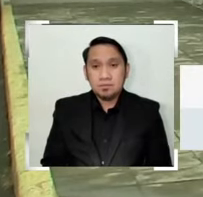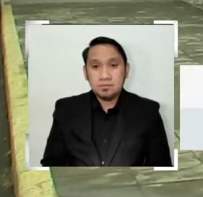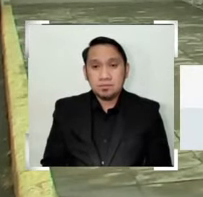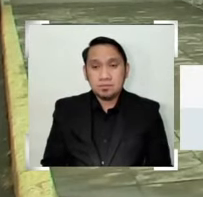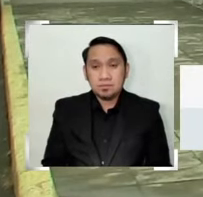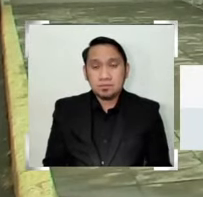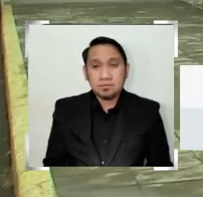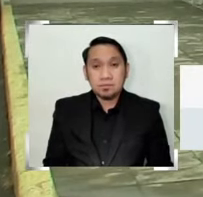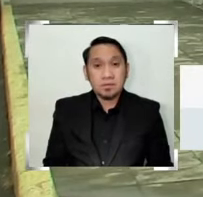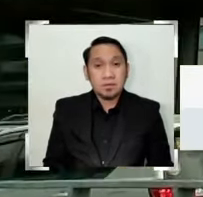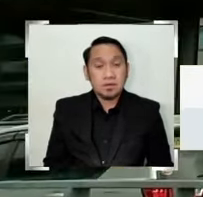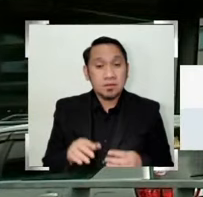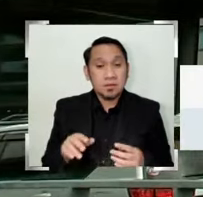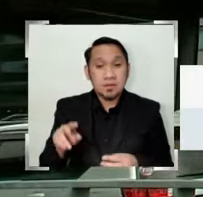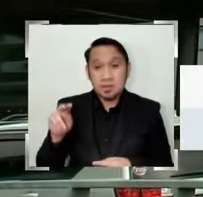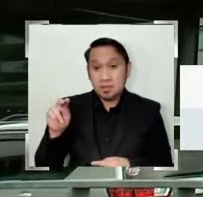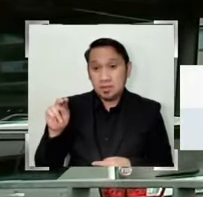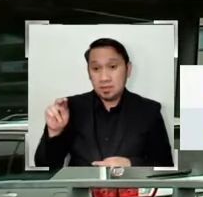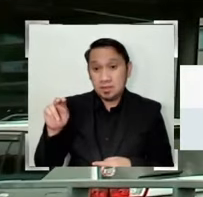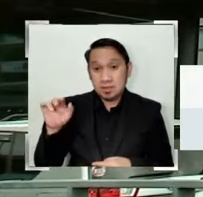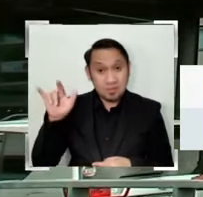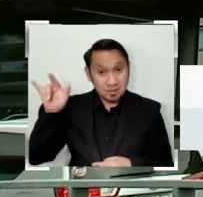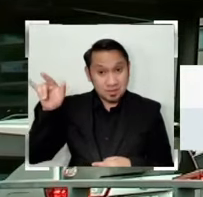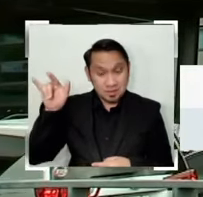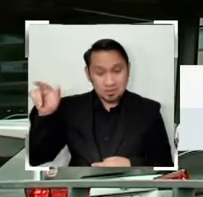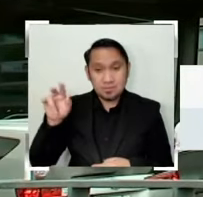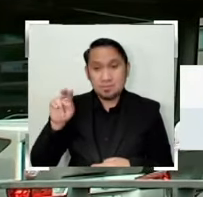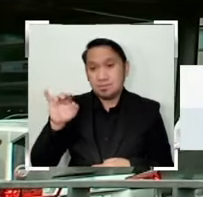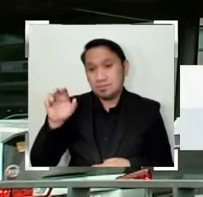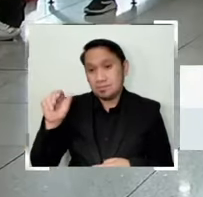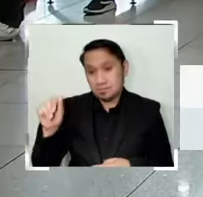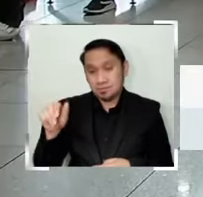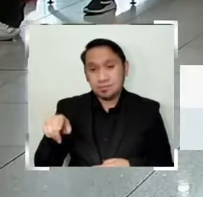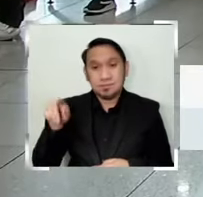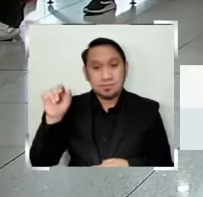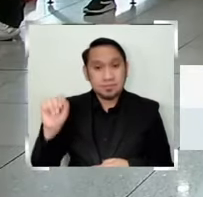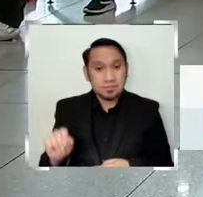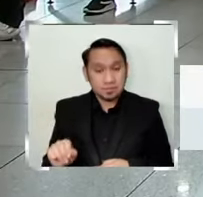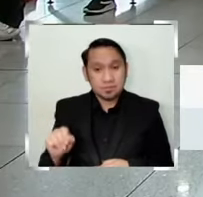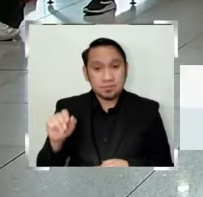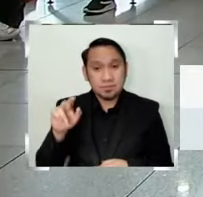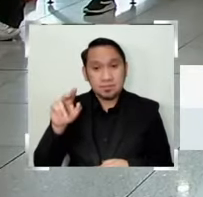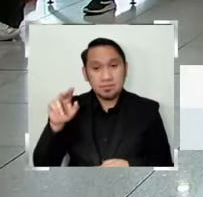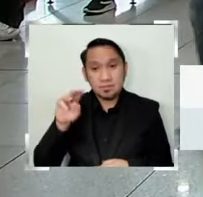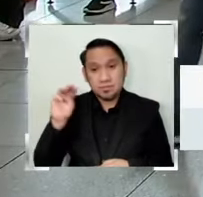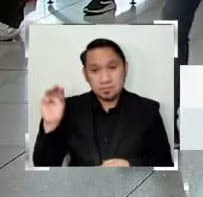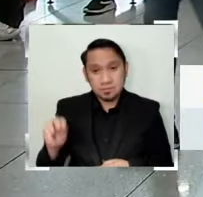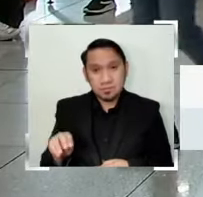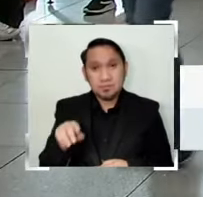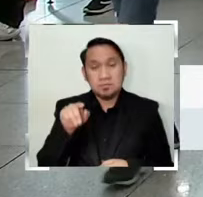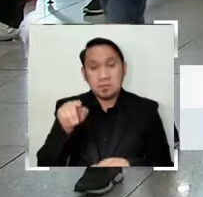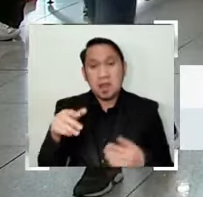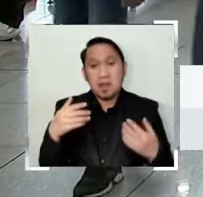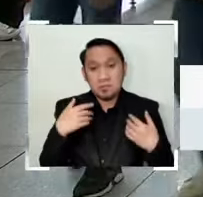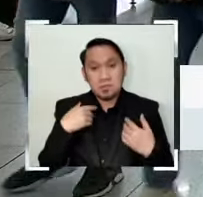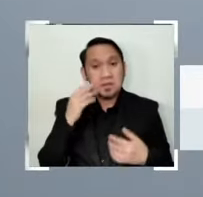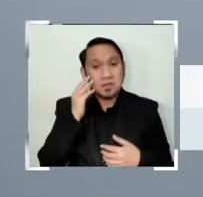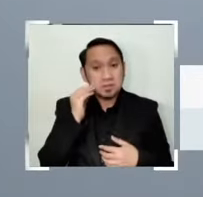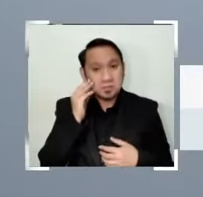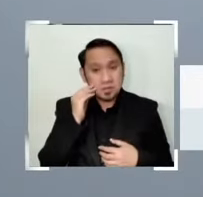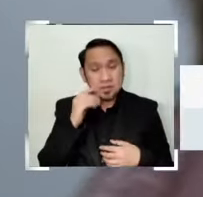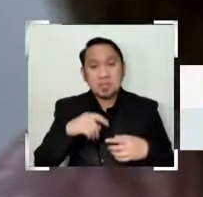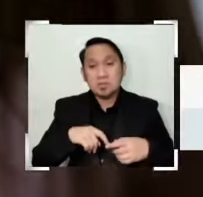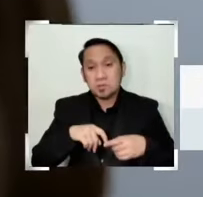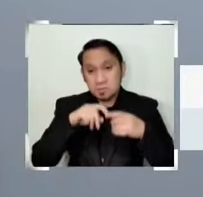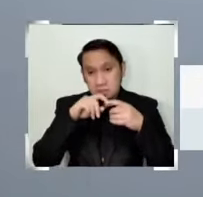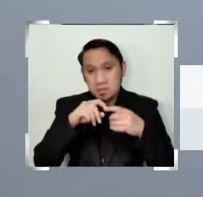Maging ang Ninoy Aquino International Airport o NAIA na nasa Southern Metro Manila, hindi nakaligtas sa water service interruption ng Maynilad. Sa